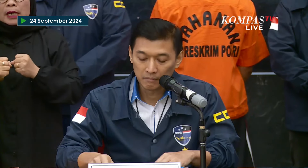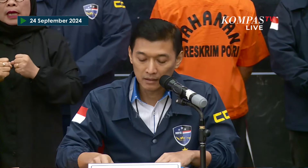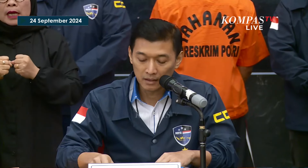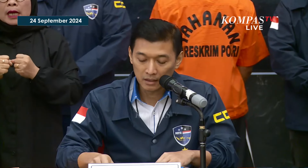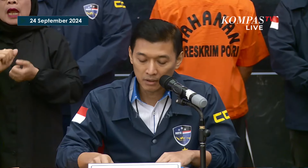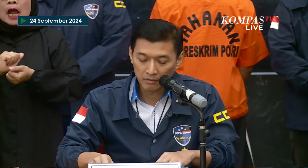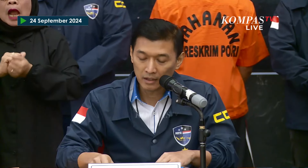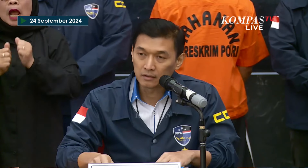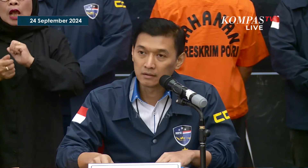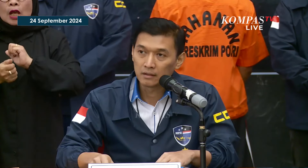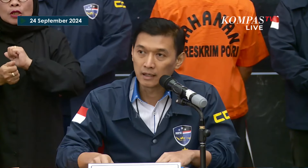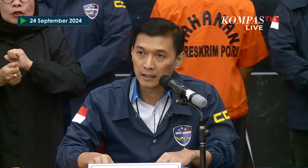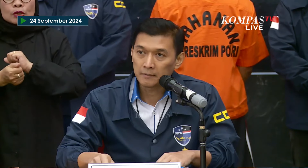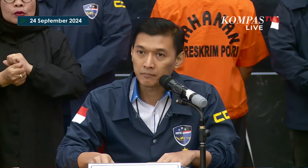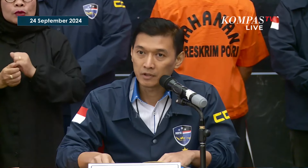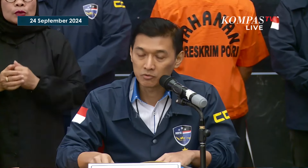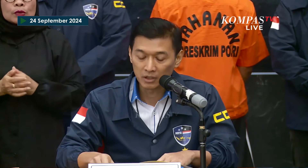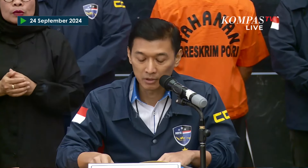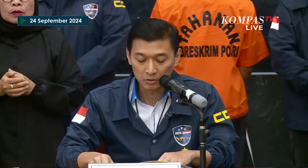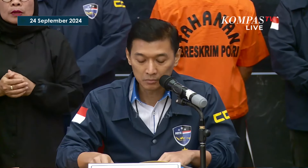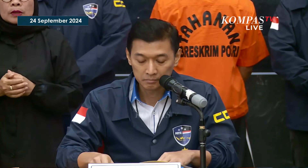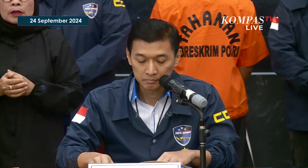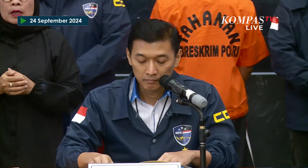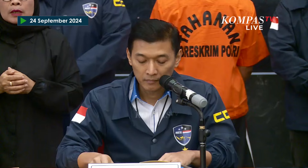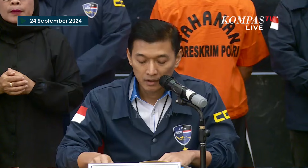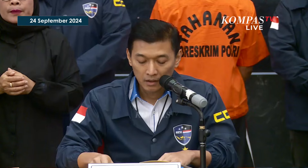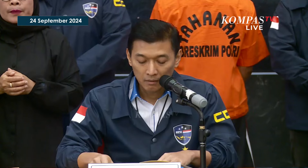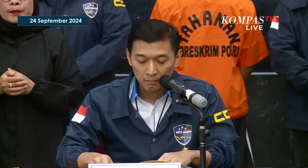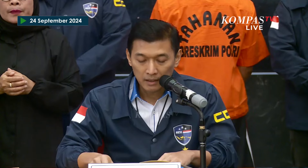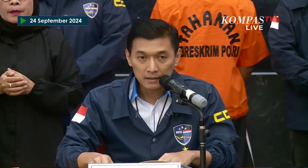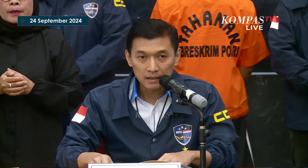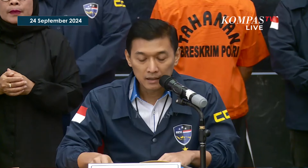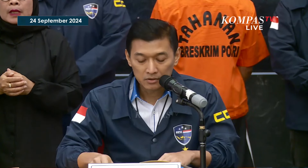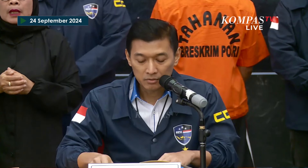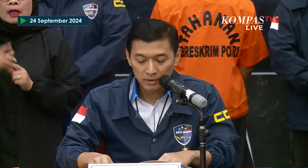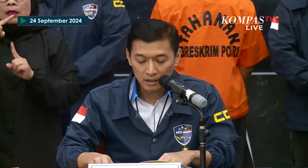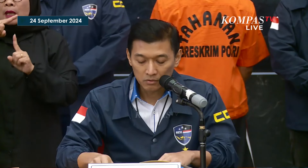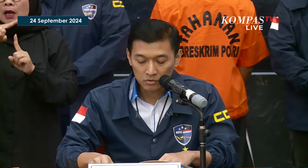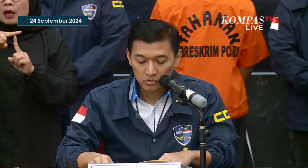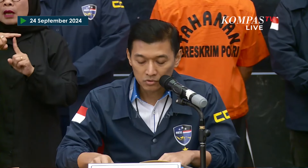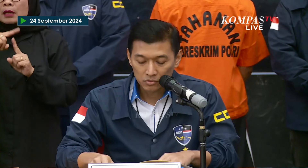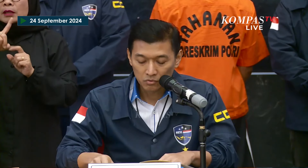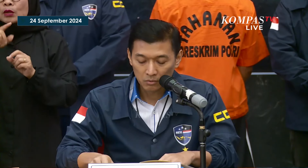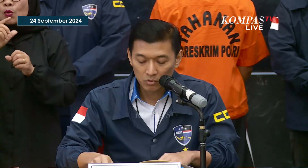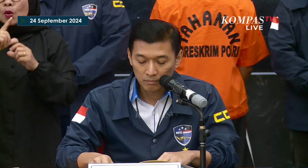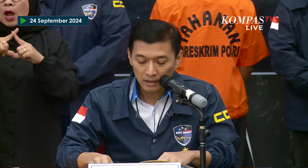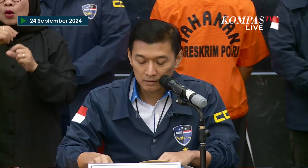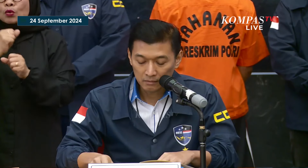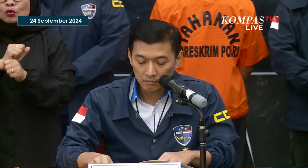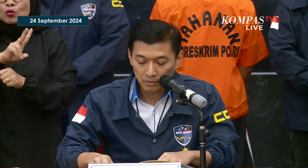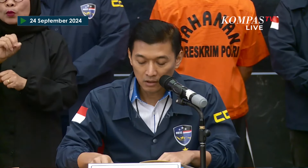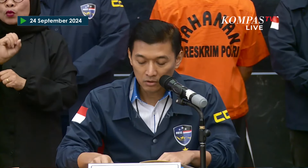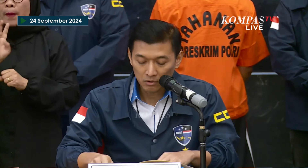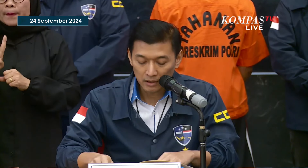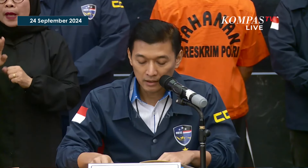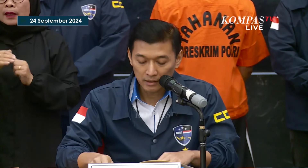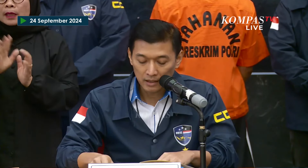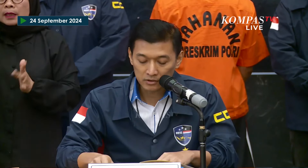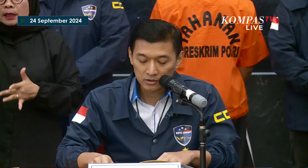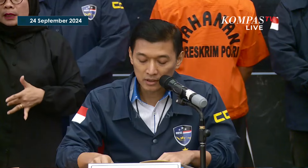milik Badan Kepegawaian Negara sebagai berikut. Pada tanggal 9 Agustus 2024,